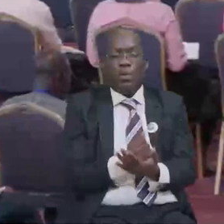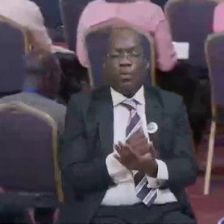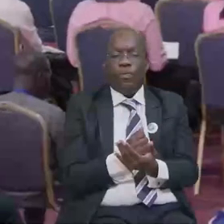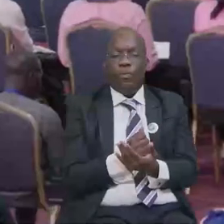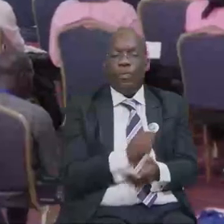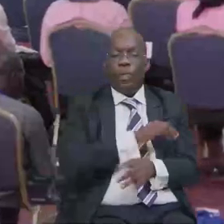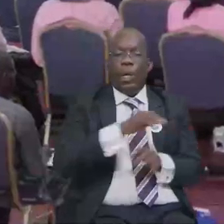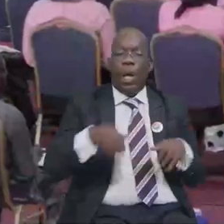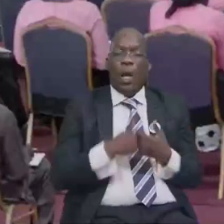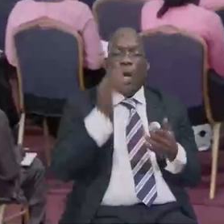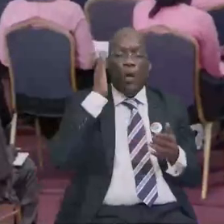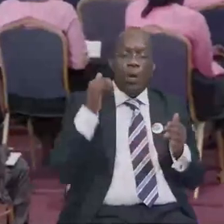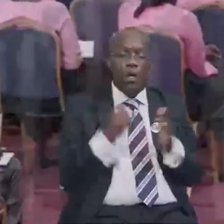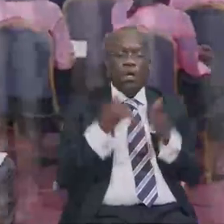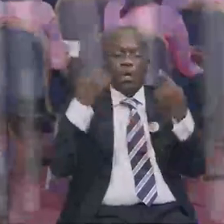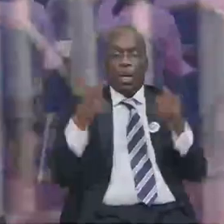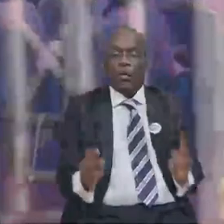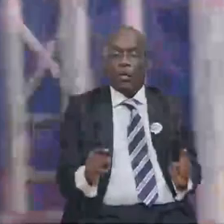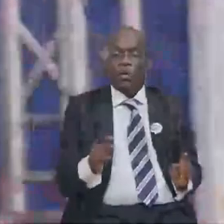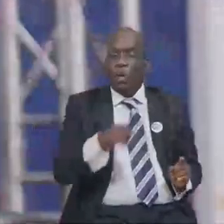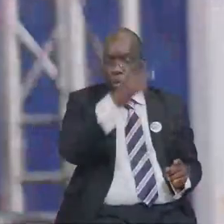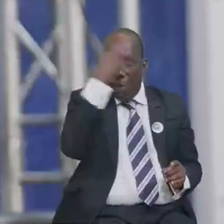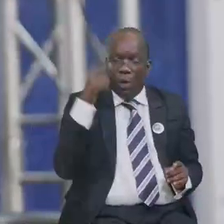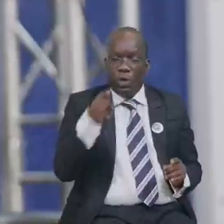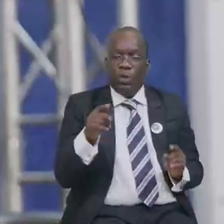Comment cela va arriver? Parce que tu crois.